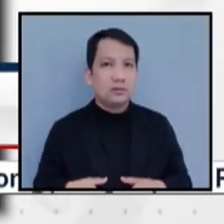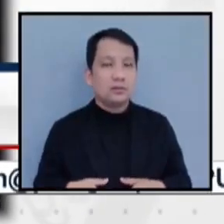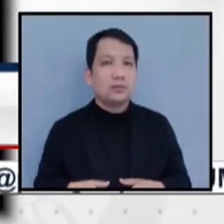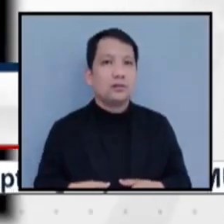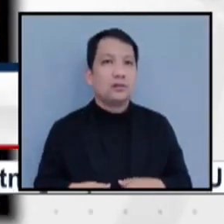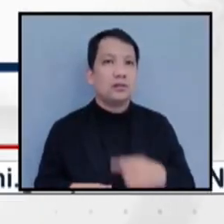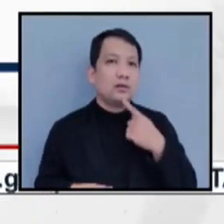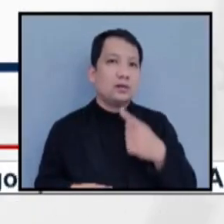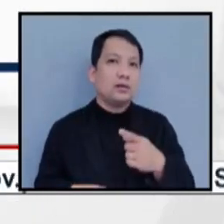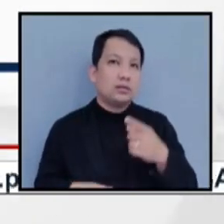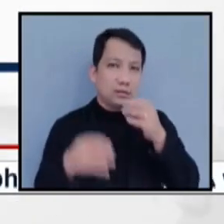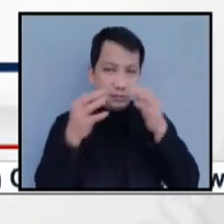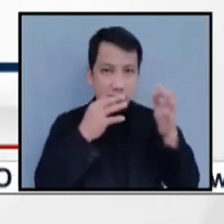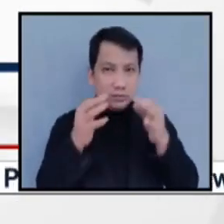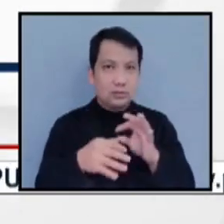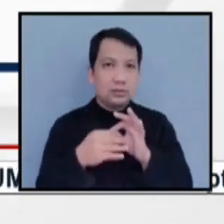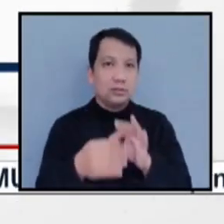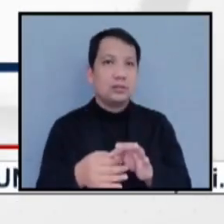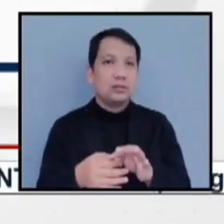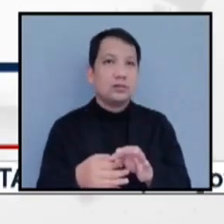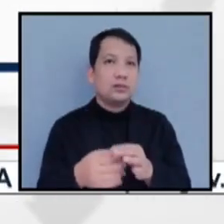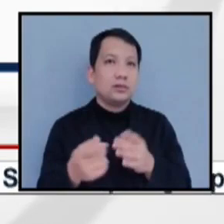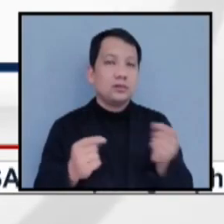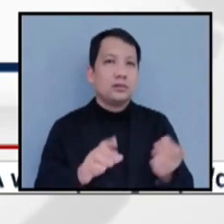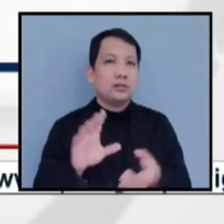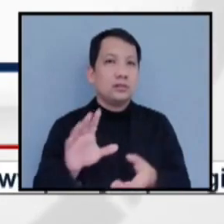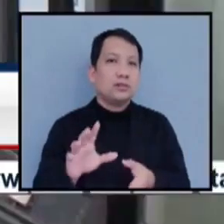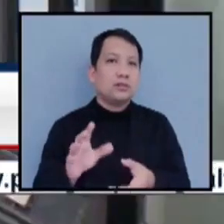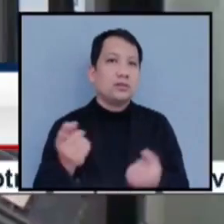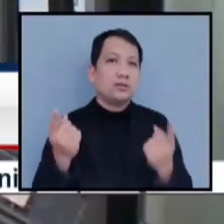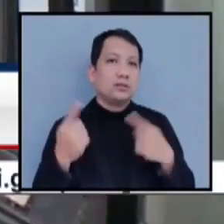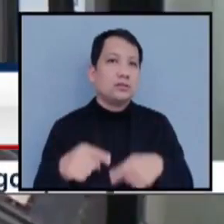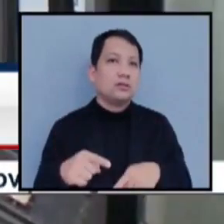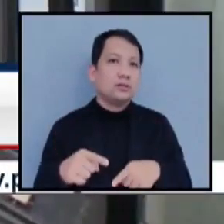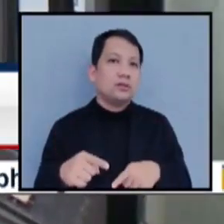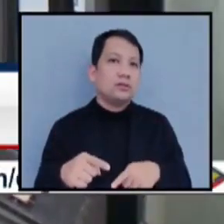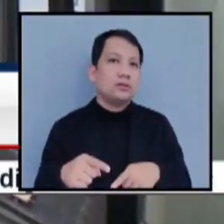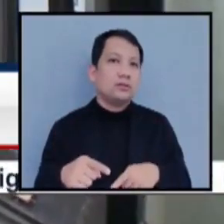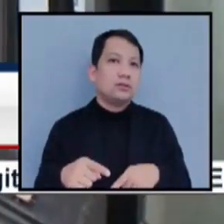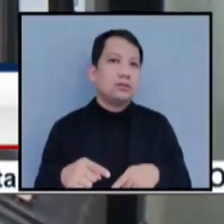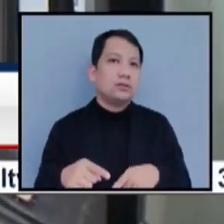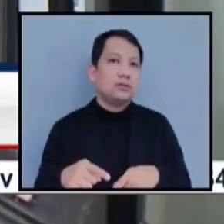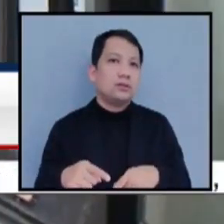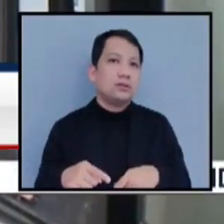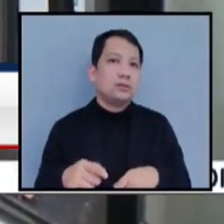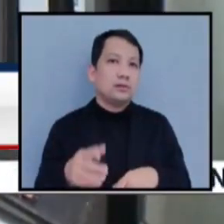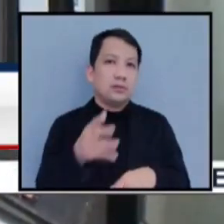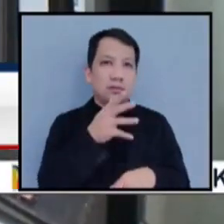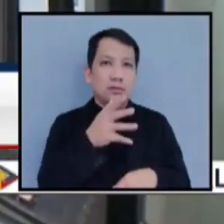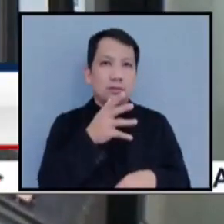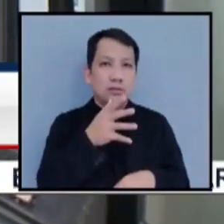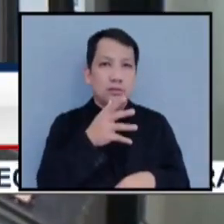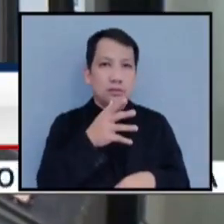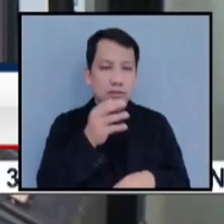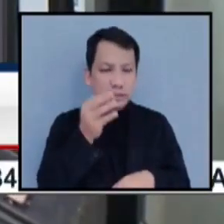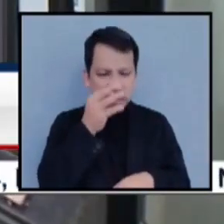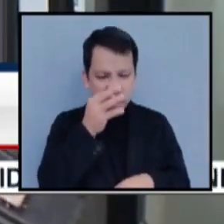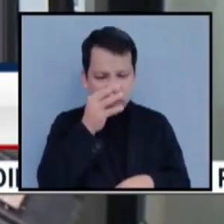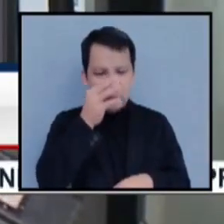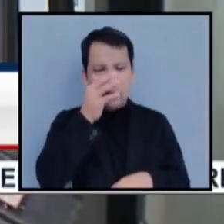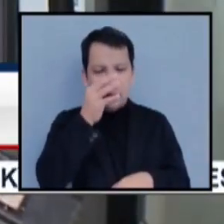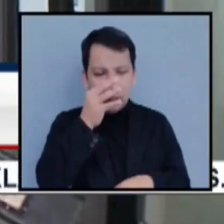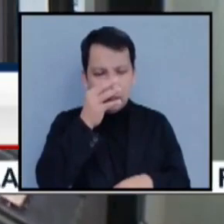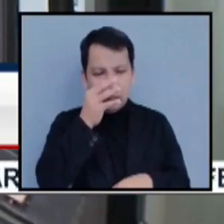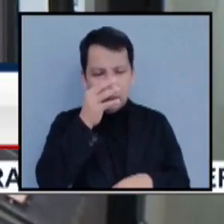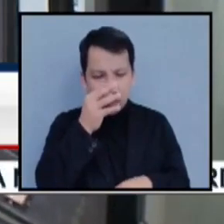droga ang sospek nang gawin ang karumal-dumal na krimen. Pero yung ina halos bangag sa gano'y sabog